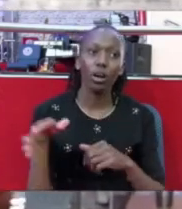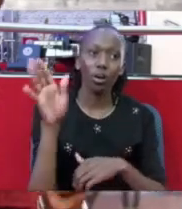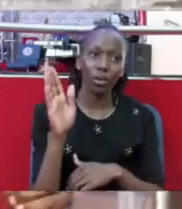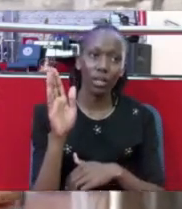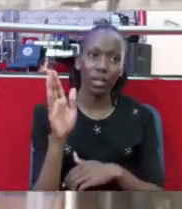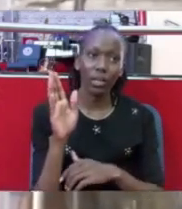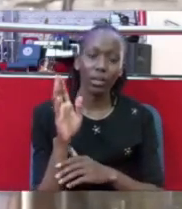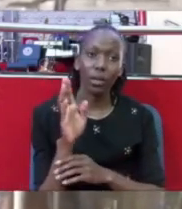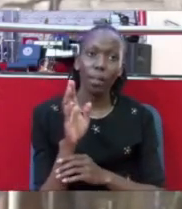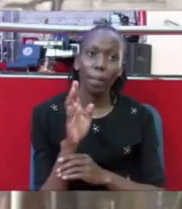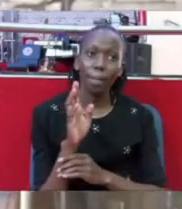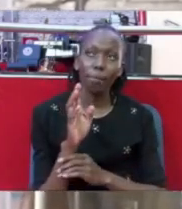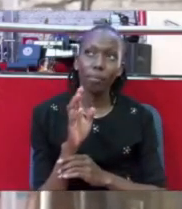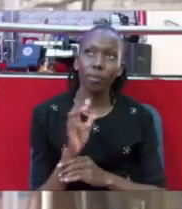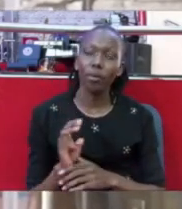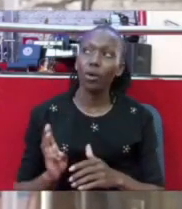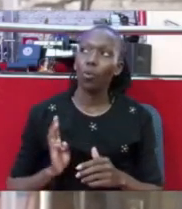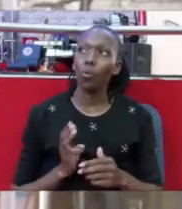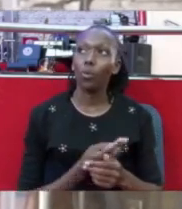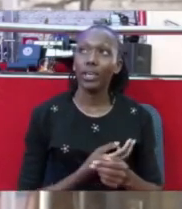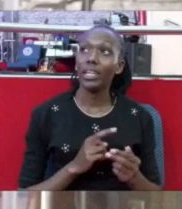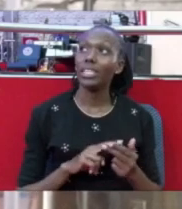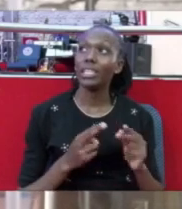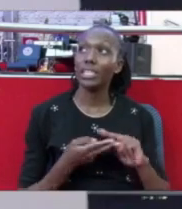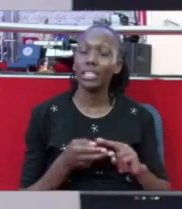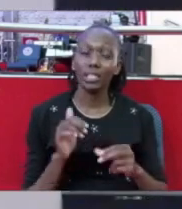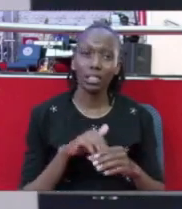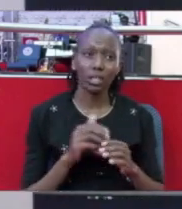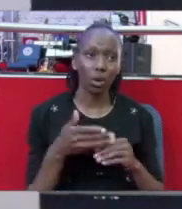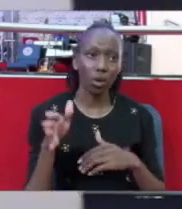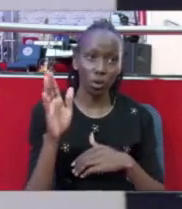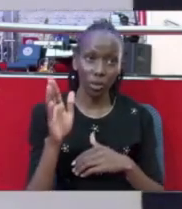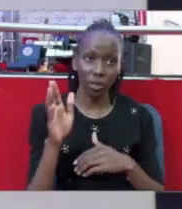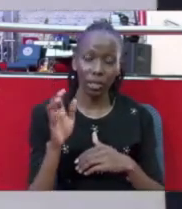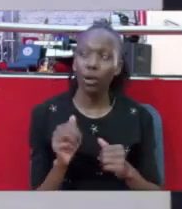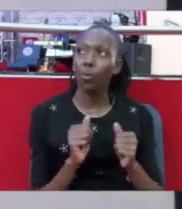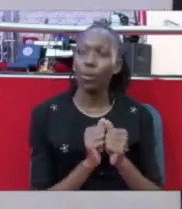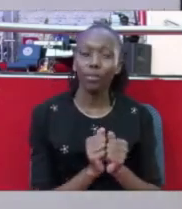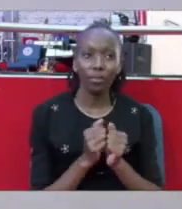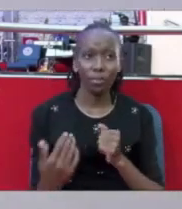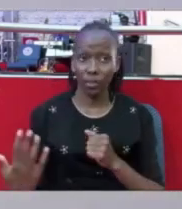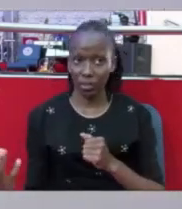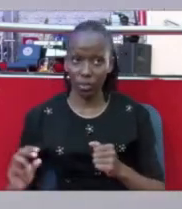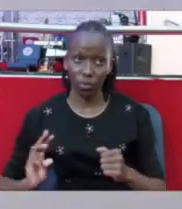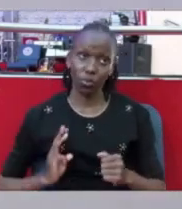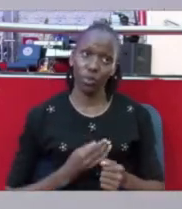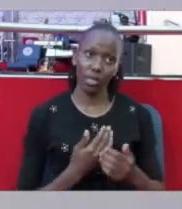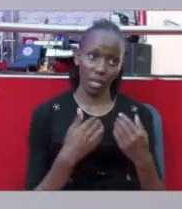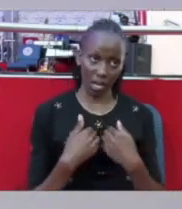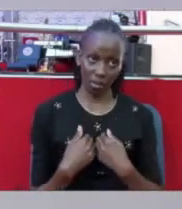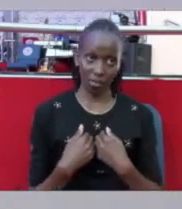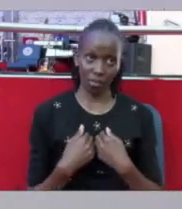with the things that we have. Tunashirikiana na Mungu hata kwa vitu ambavyo tunavyo. And we relate with God with ourselves, our being.